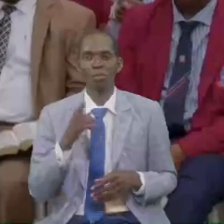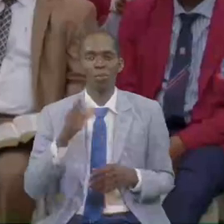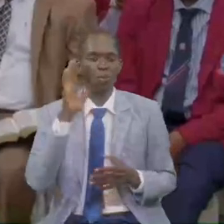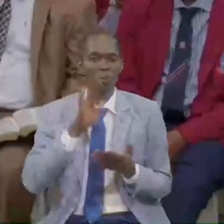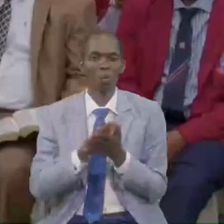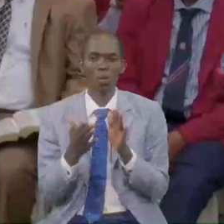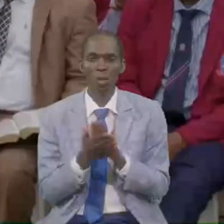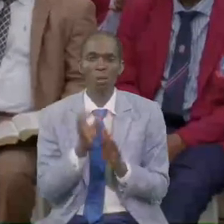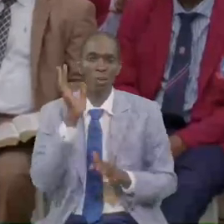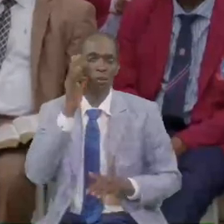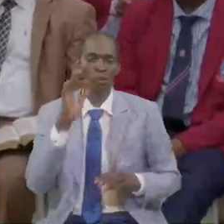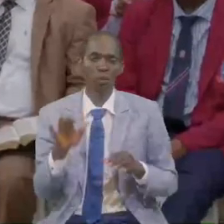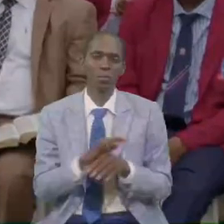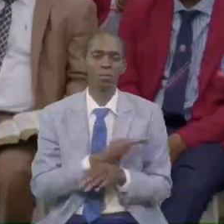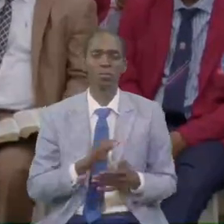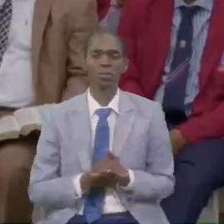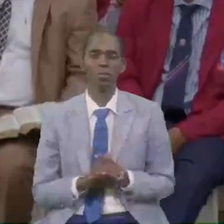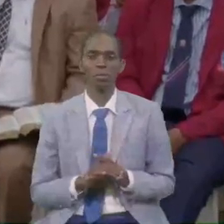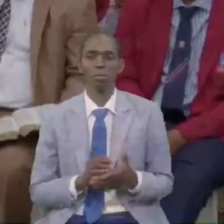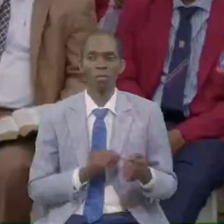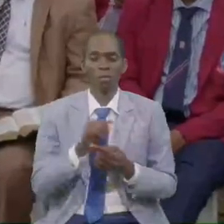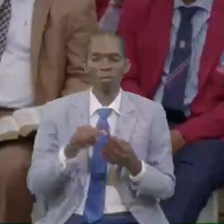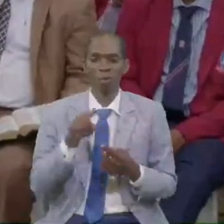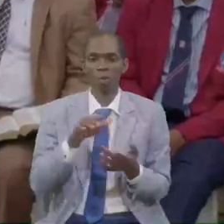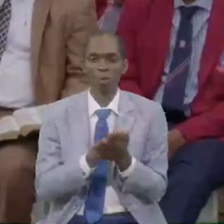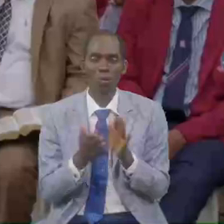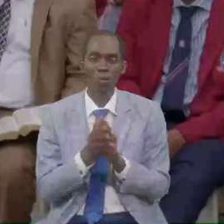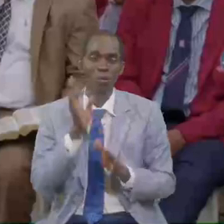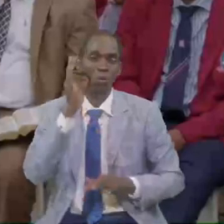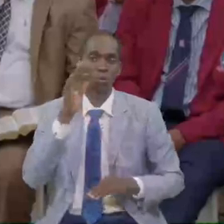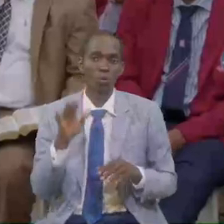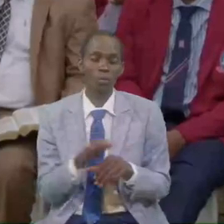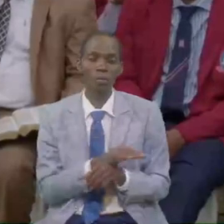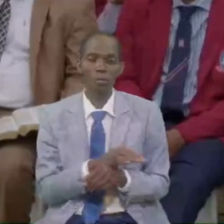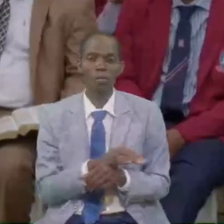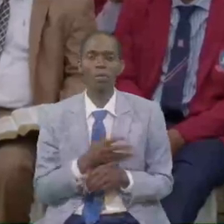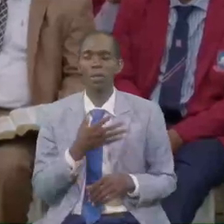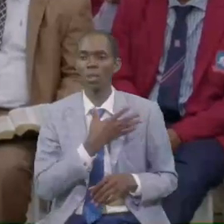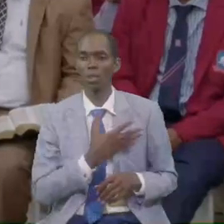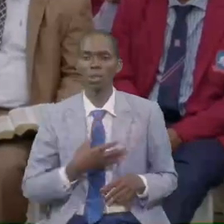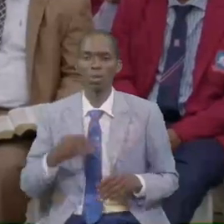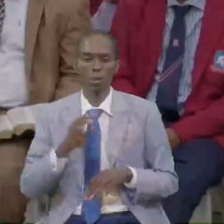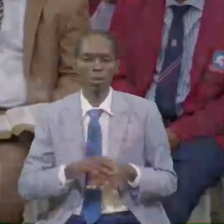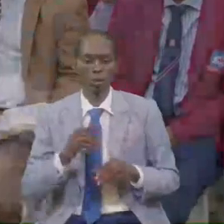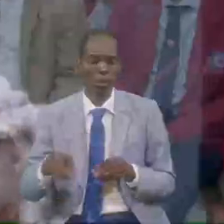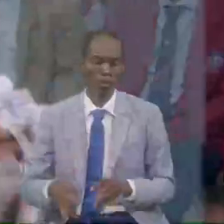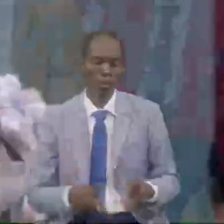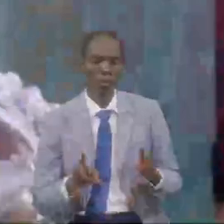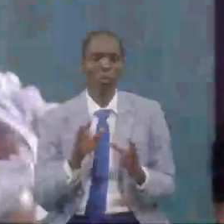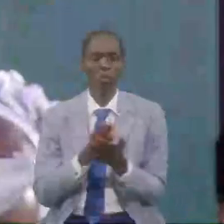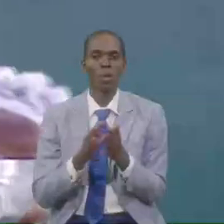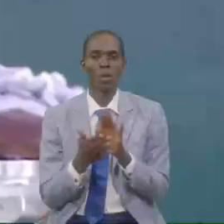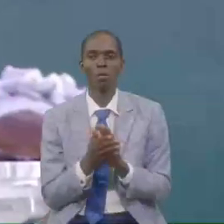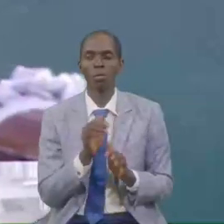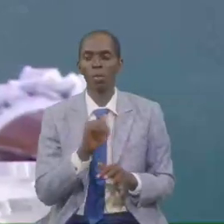Et tu seras fructueux. Quand tu deviens fructueux Et